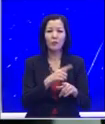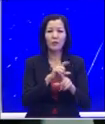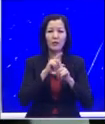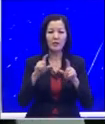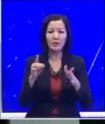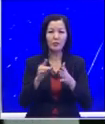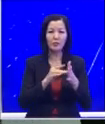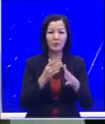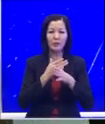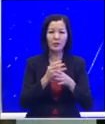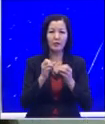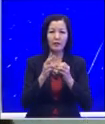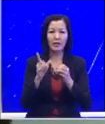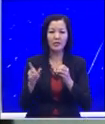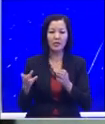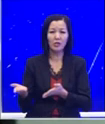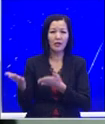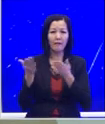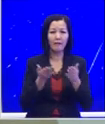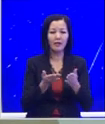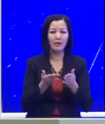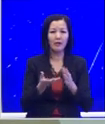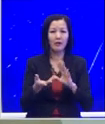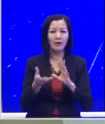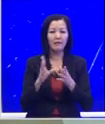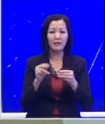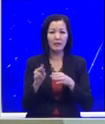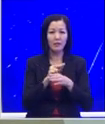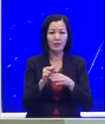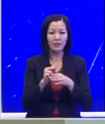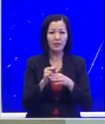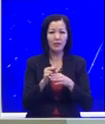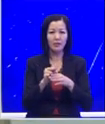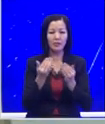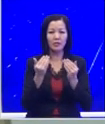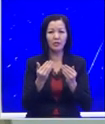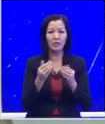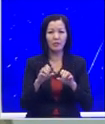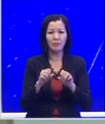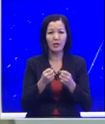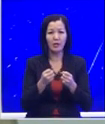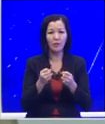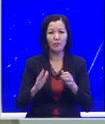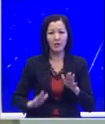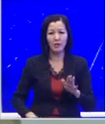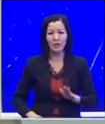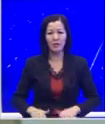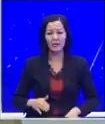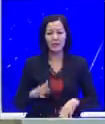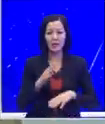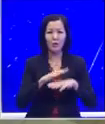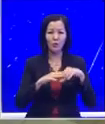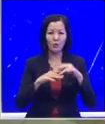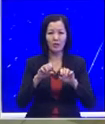неотложной помощи поступили 12 человек. Все вовремя госпитализированы. Характер повреждений – переломы нижних и верхних